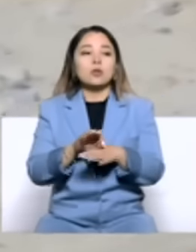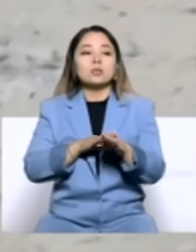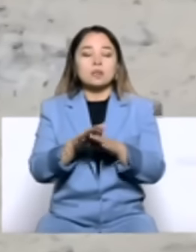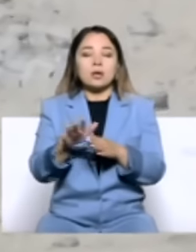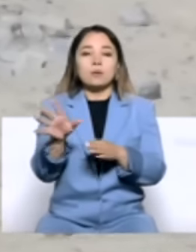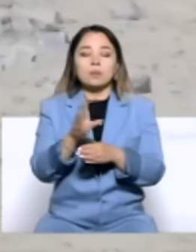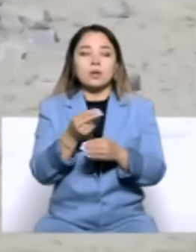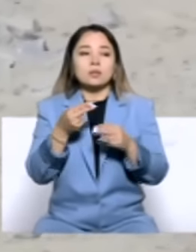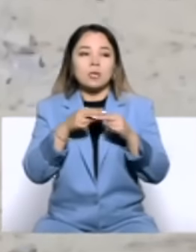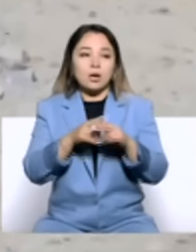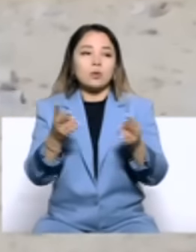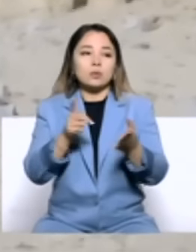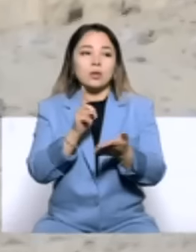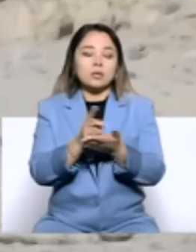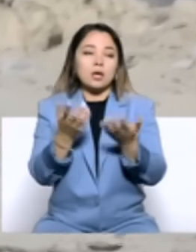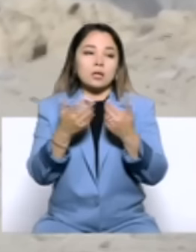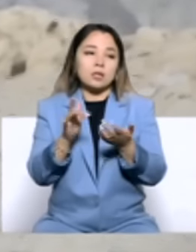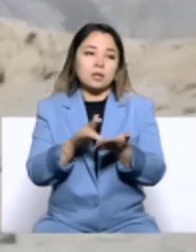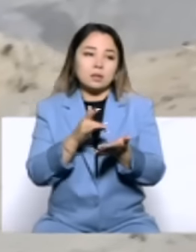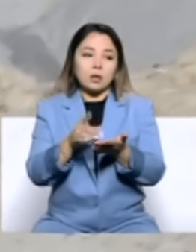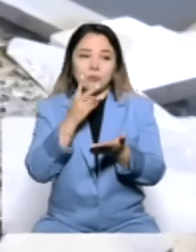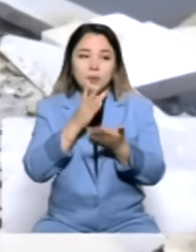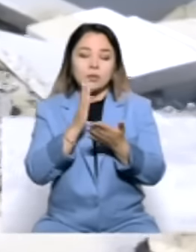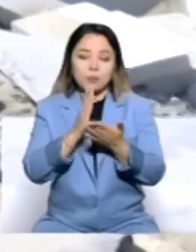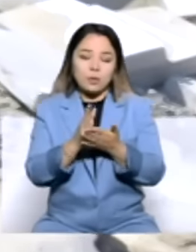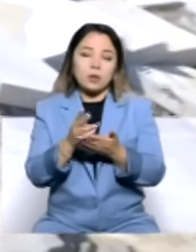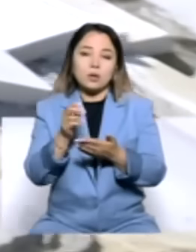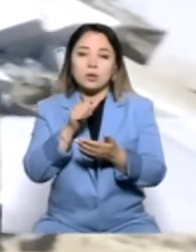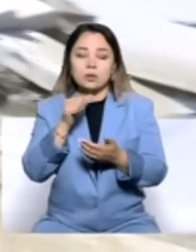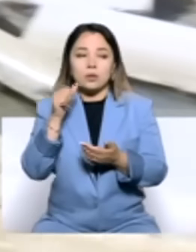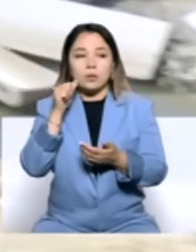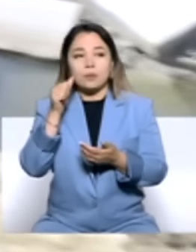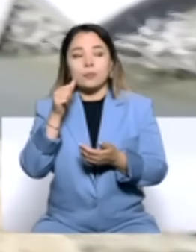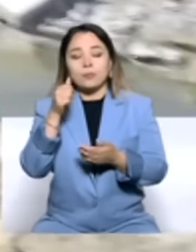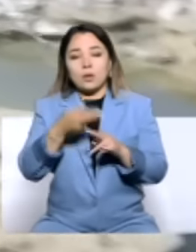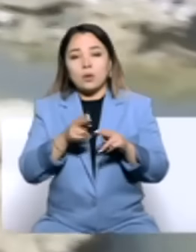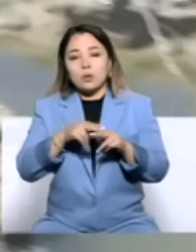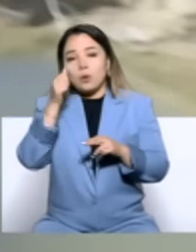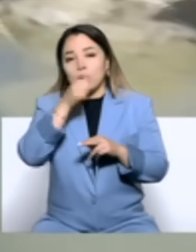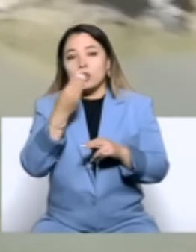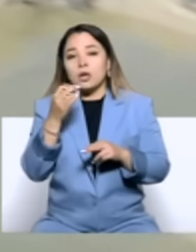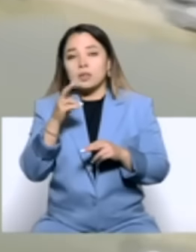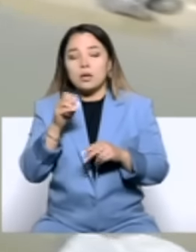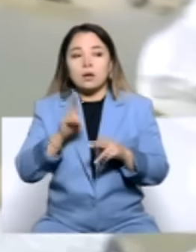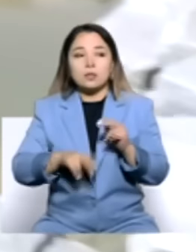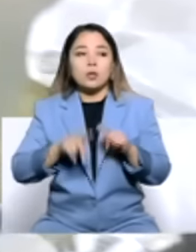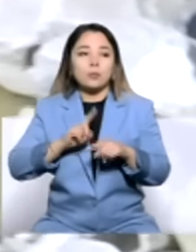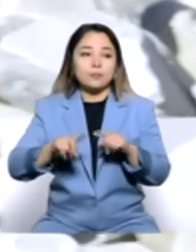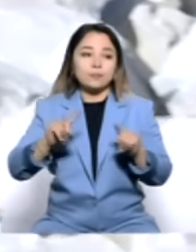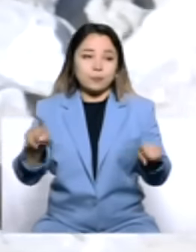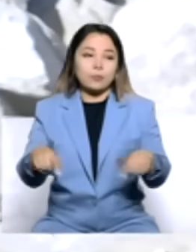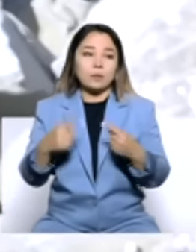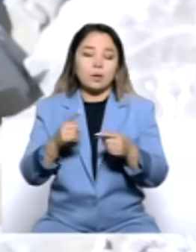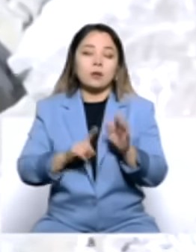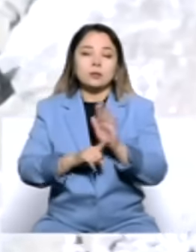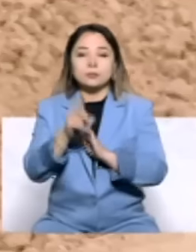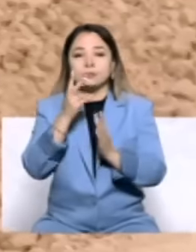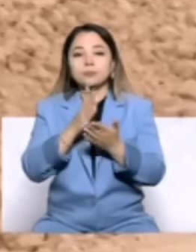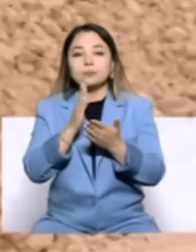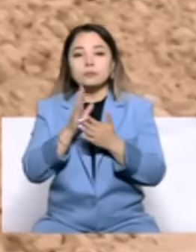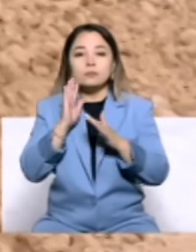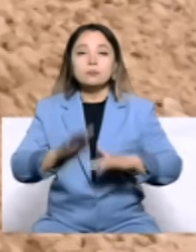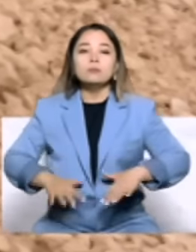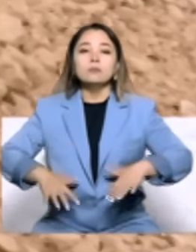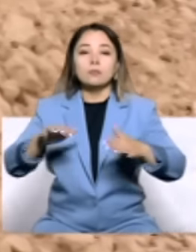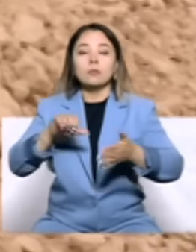қанша қаржы қажеттігі есептеліп жатыр дейді. Бұл жұмыс шілде айында аяқталуы тиіс. Сонан кейін барып, қалпына келтіру басталады. Ал